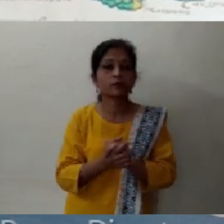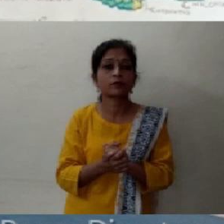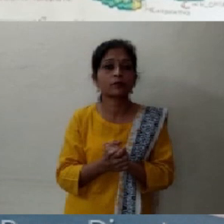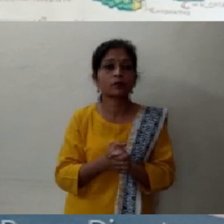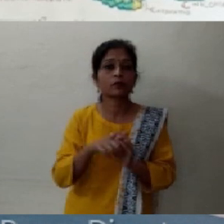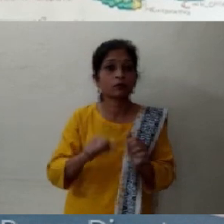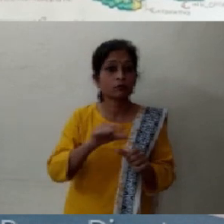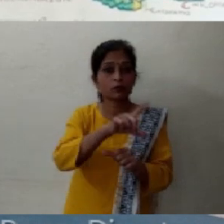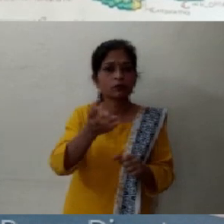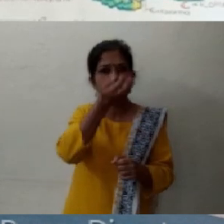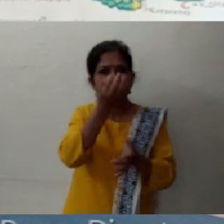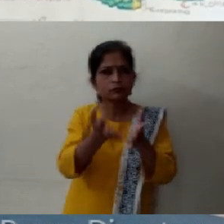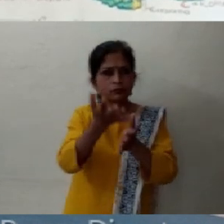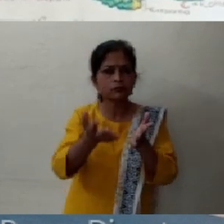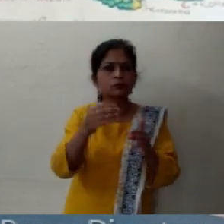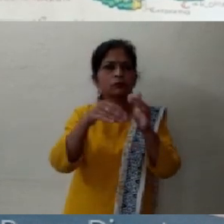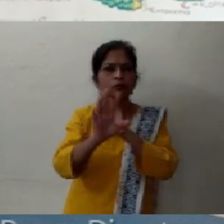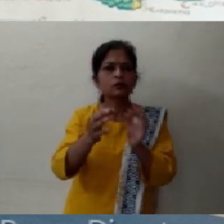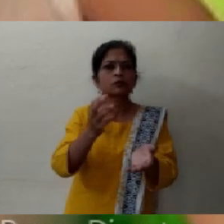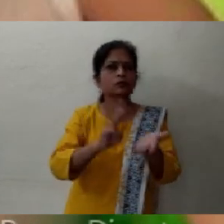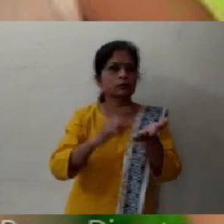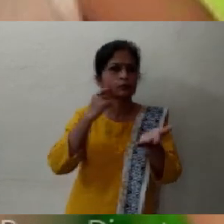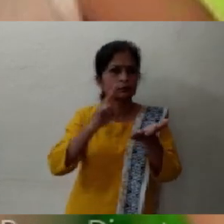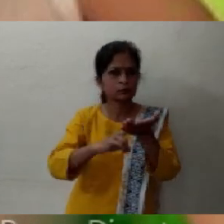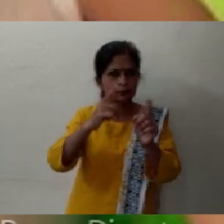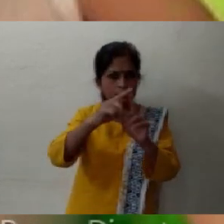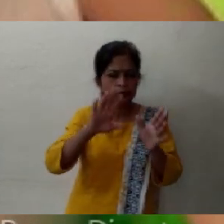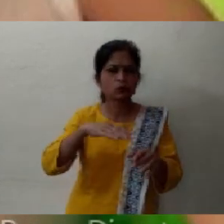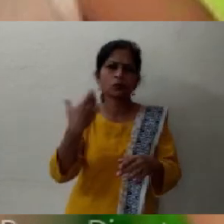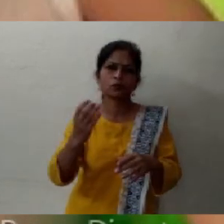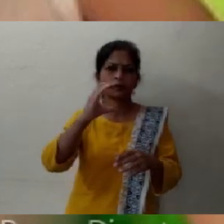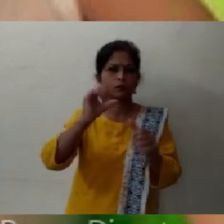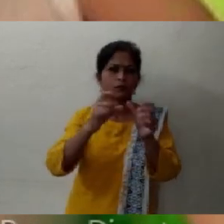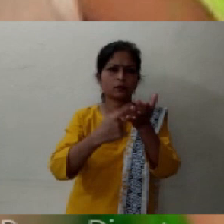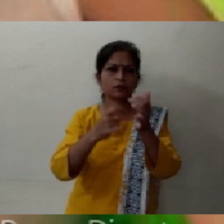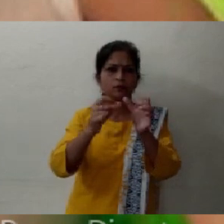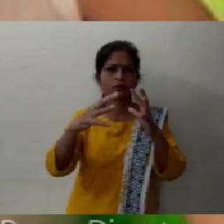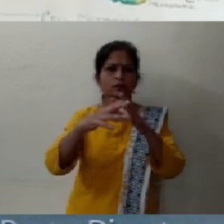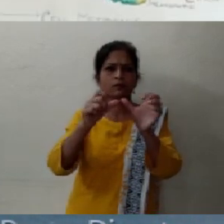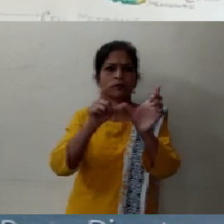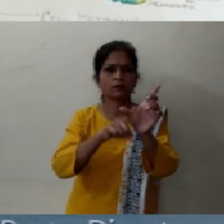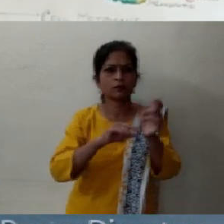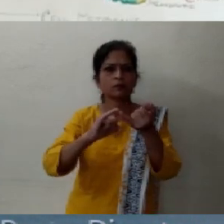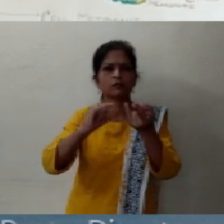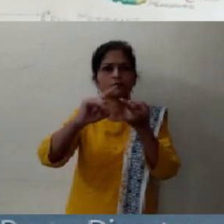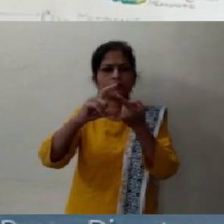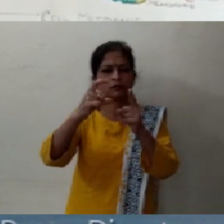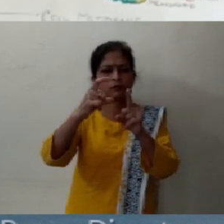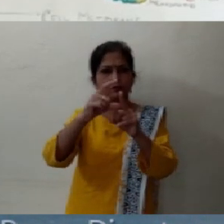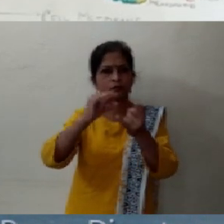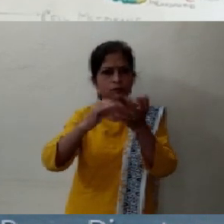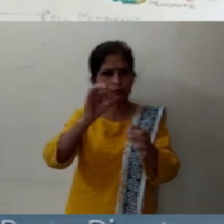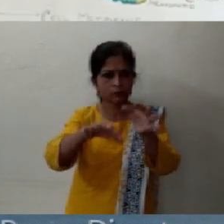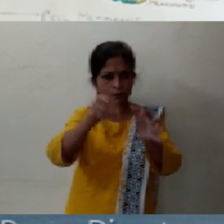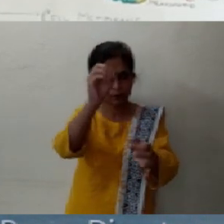उसके अंदर पुदीना डाल दें या अजवाइन डाल दें, और उस भाप को दिन में एक बार लें। भाप लेने से क्या होगा, उसकी गर्मी से और